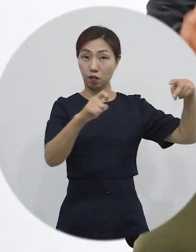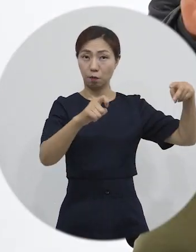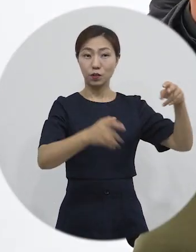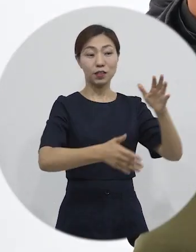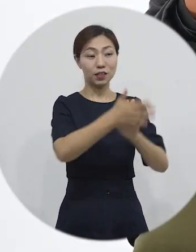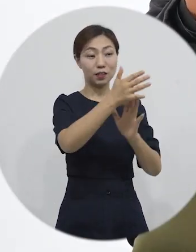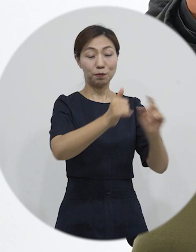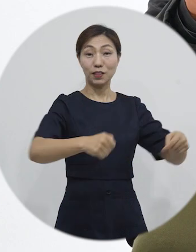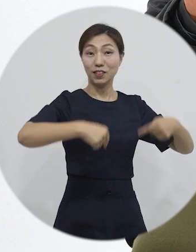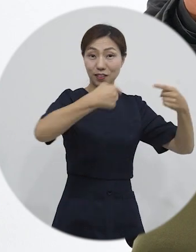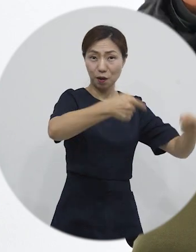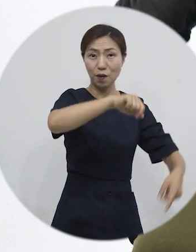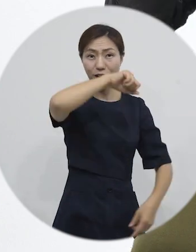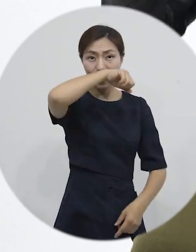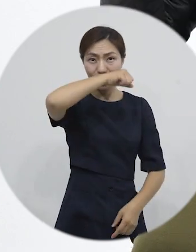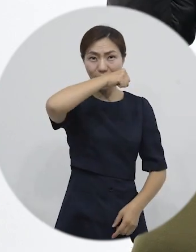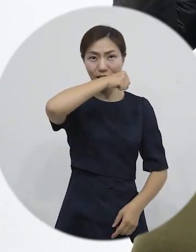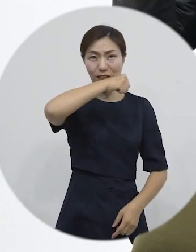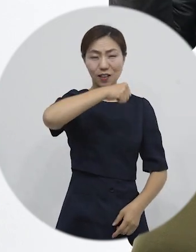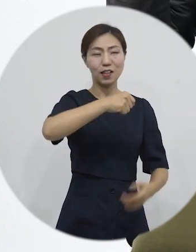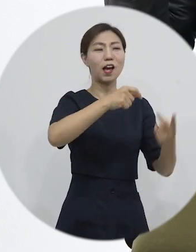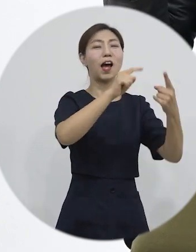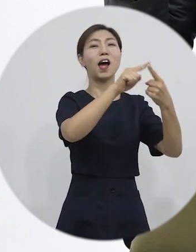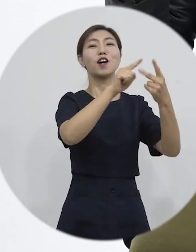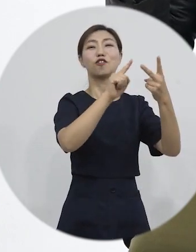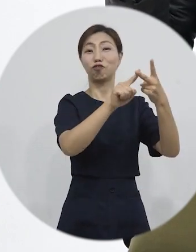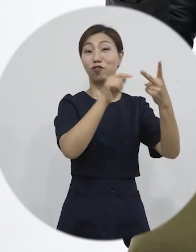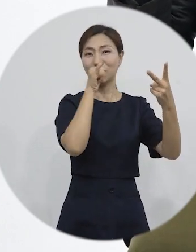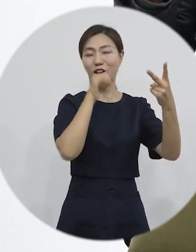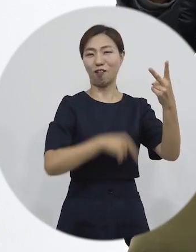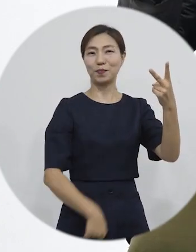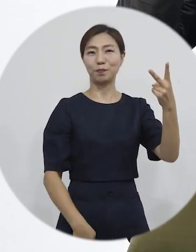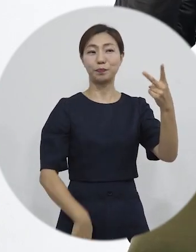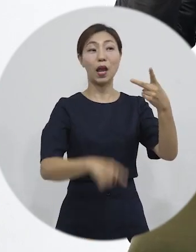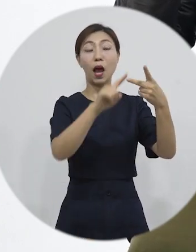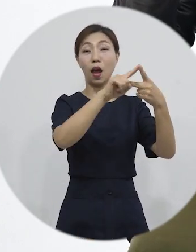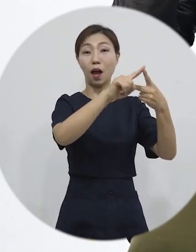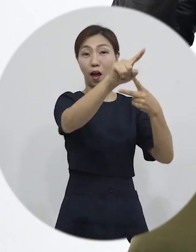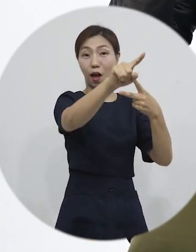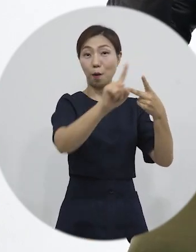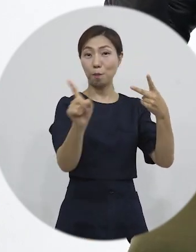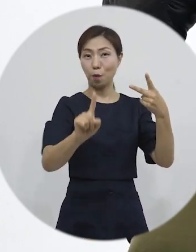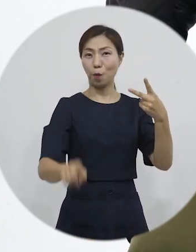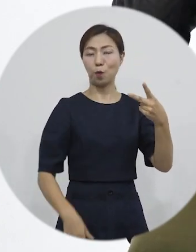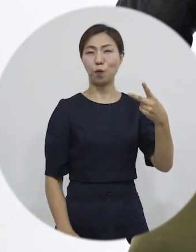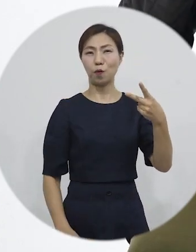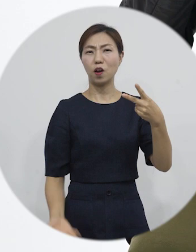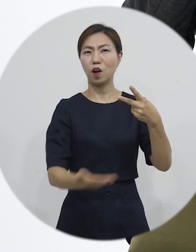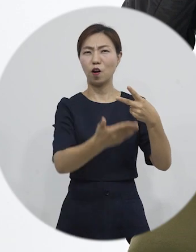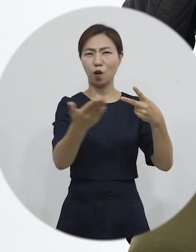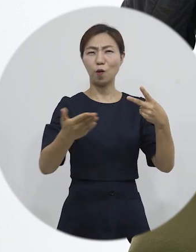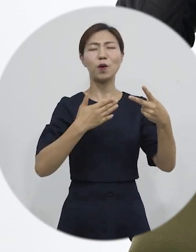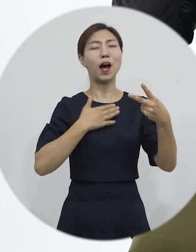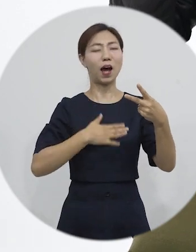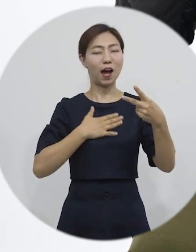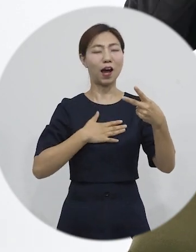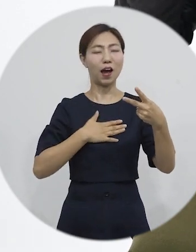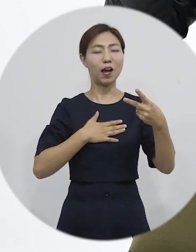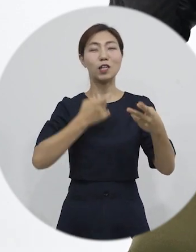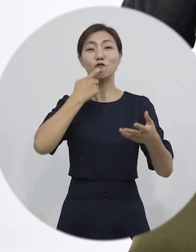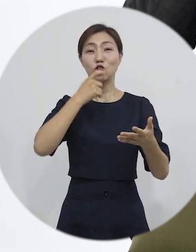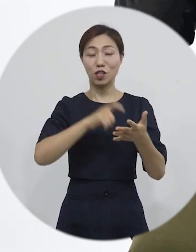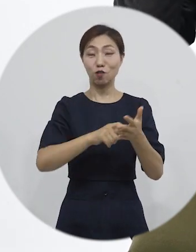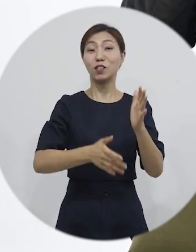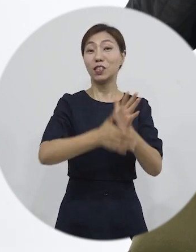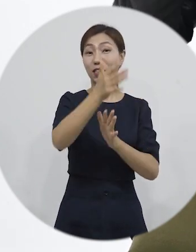서대문구 주민참여예산제는 크게 두 가지의 틀로 되어 있습니다. 하나는 우리가 가장 익숙하게 알고 있는